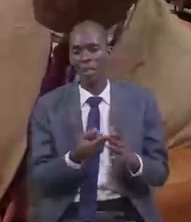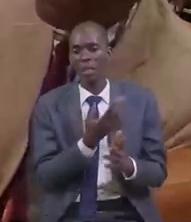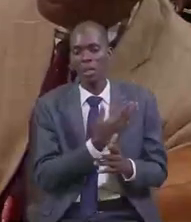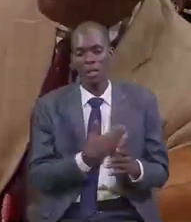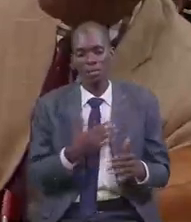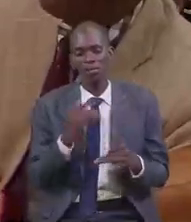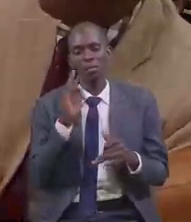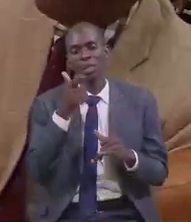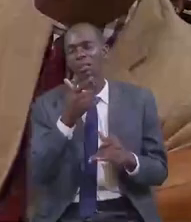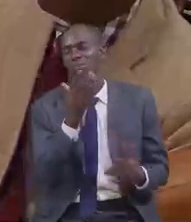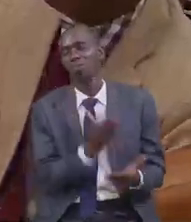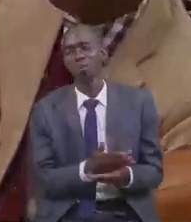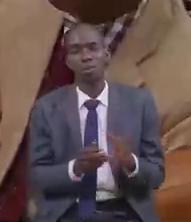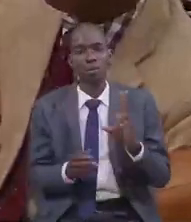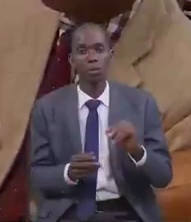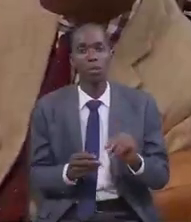mesure